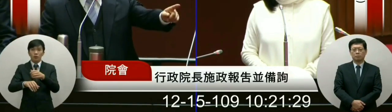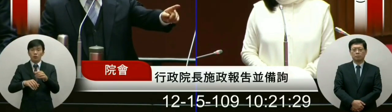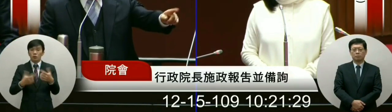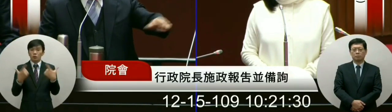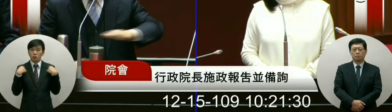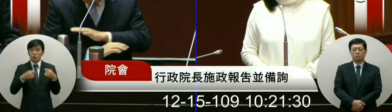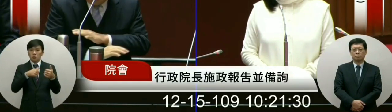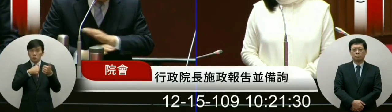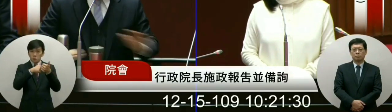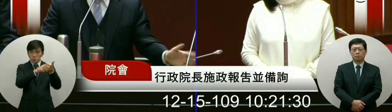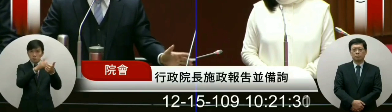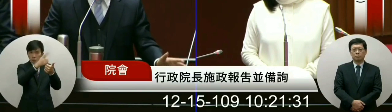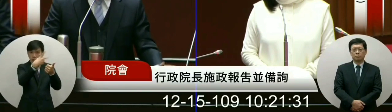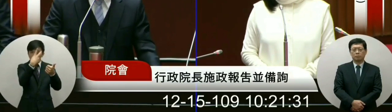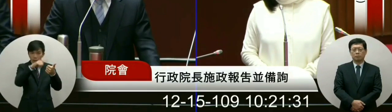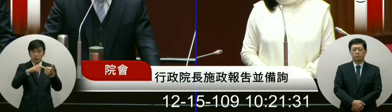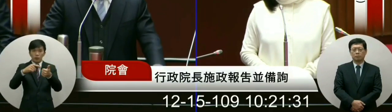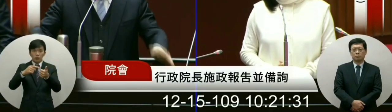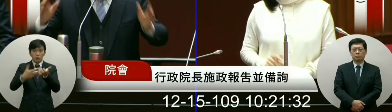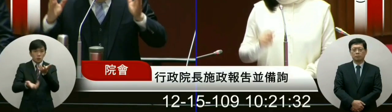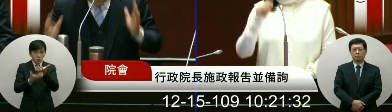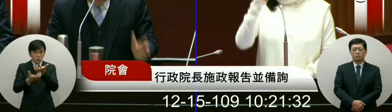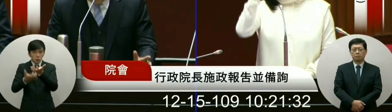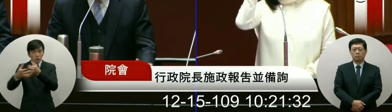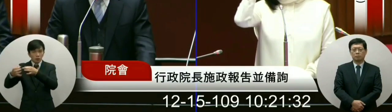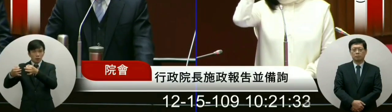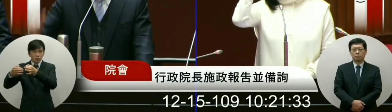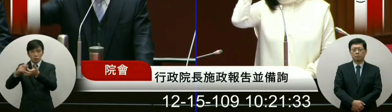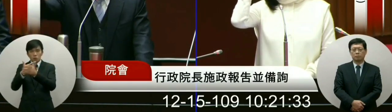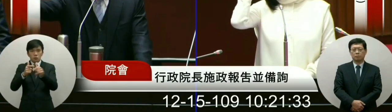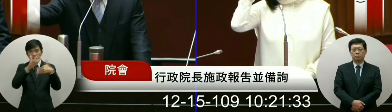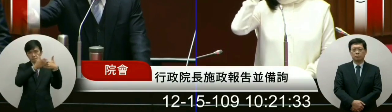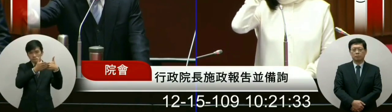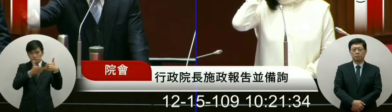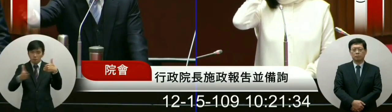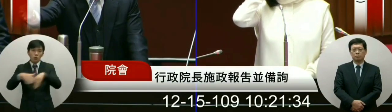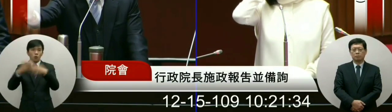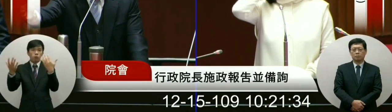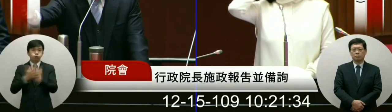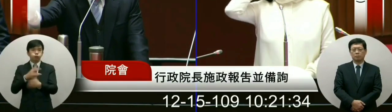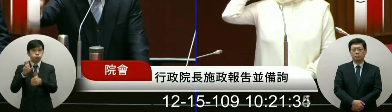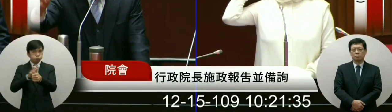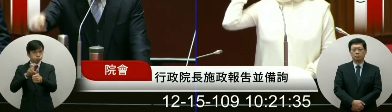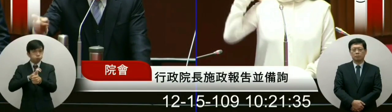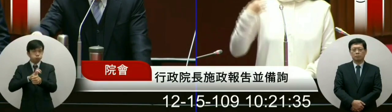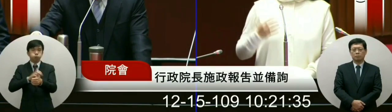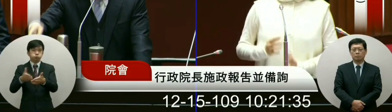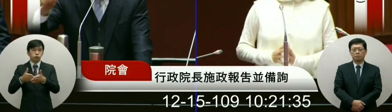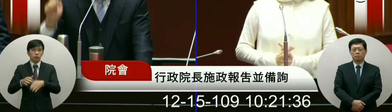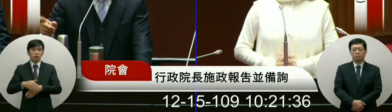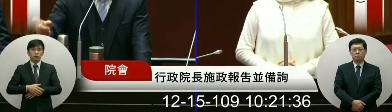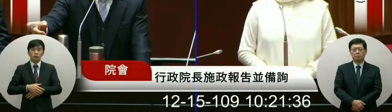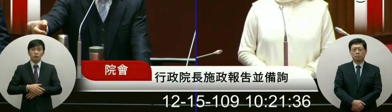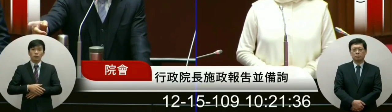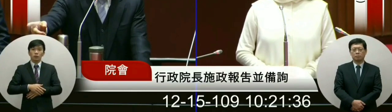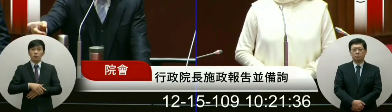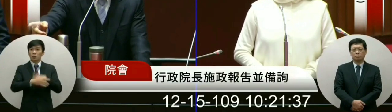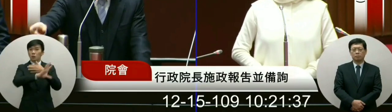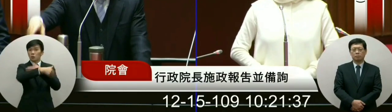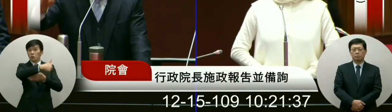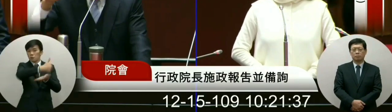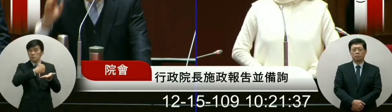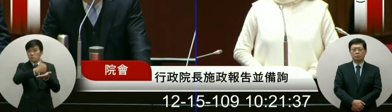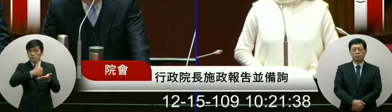到餐桌通通要做到。我们进口海关 绝对逐批检